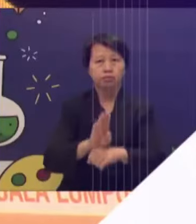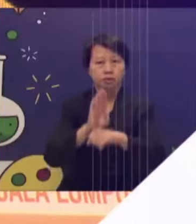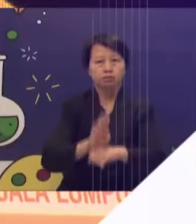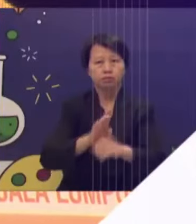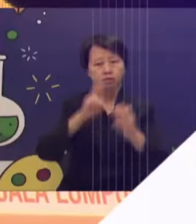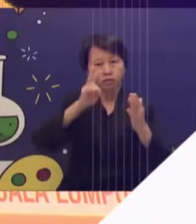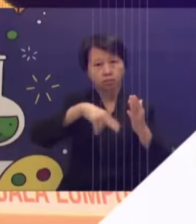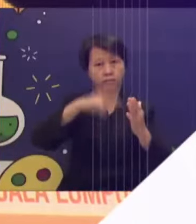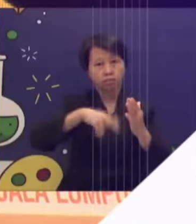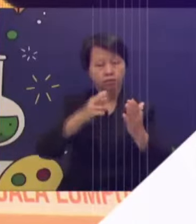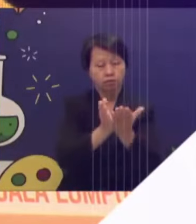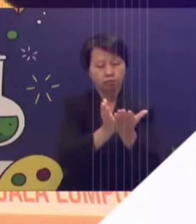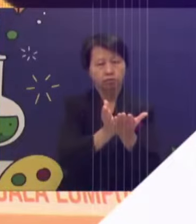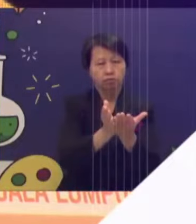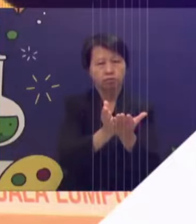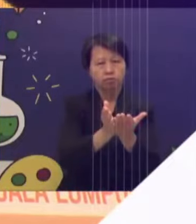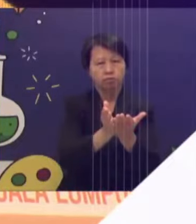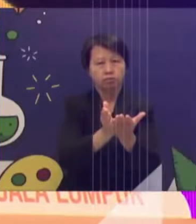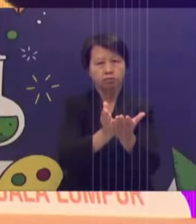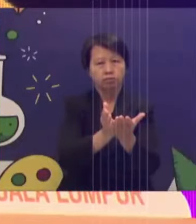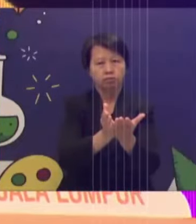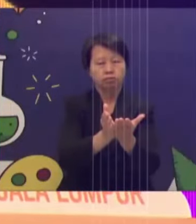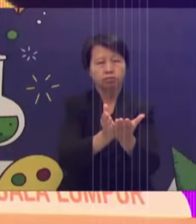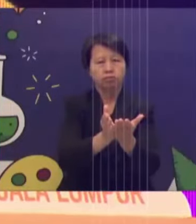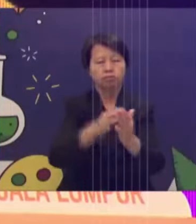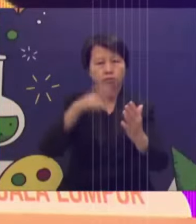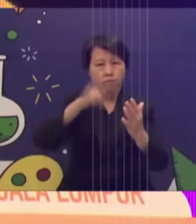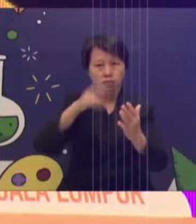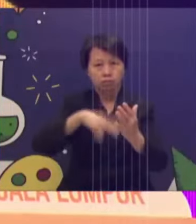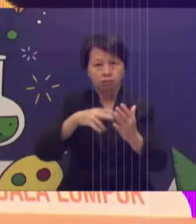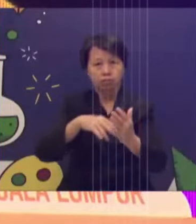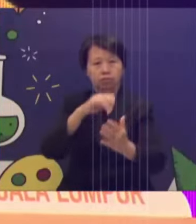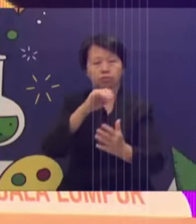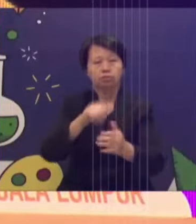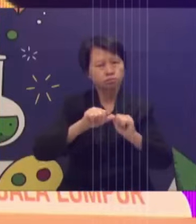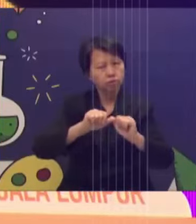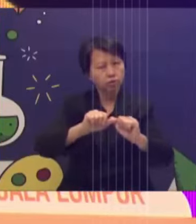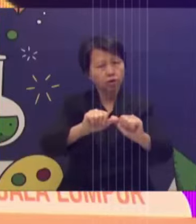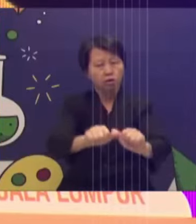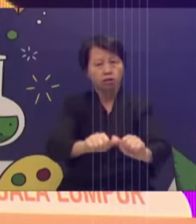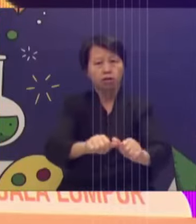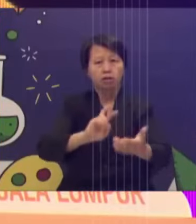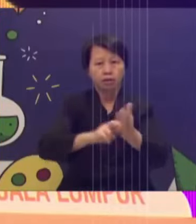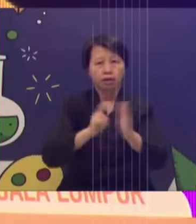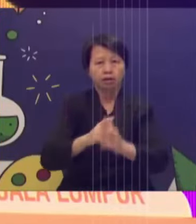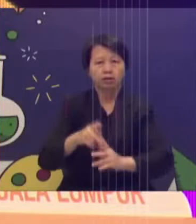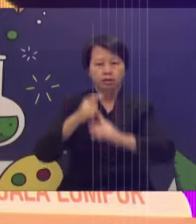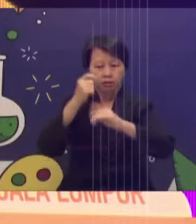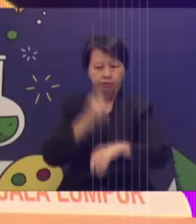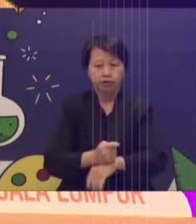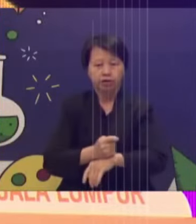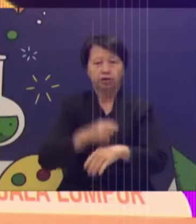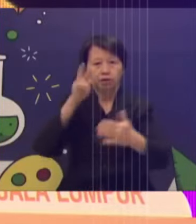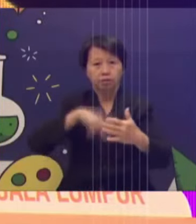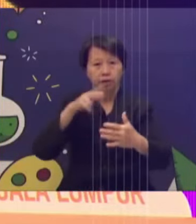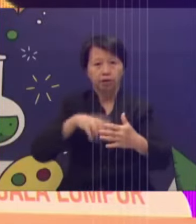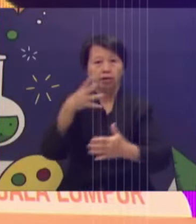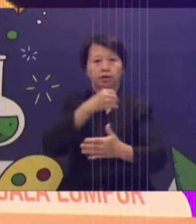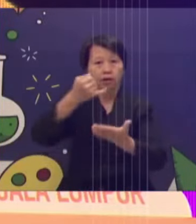Membaca ini budaya Iqra. Budaya Iqra. Maknanya tradisi membaca dan ilmu